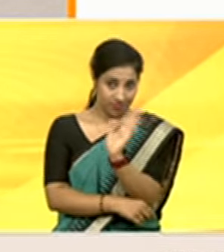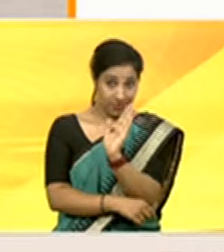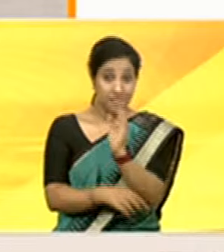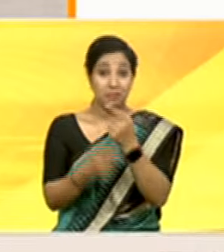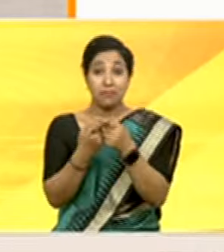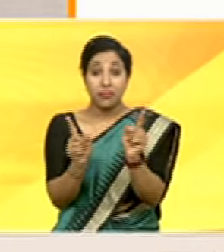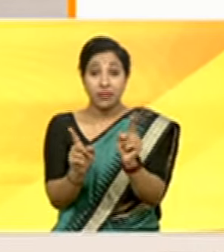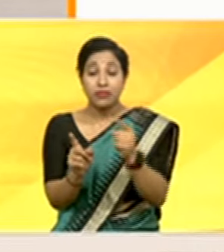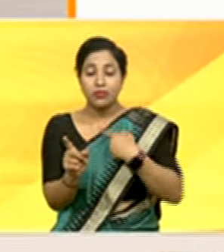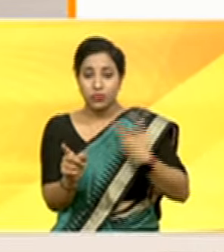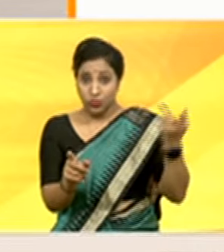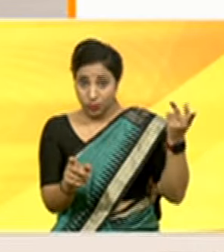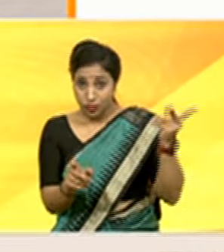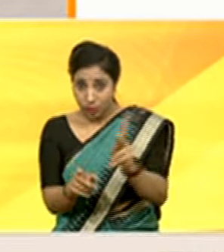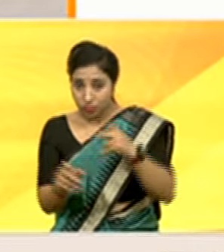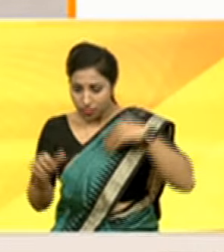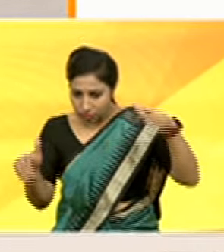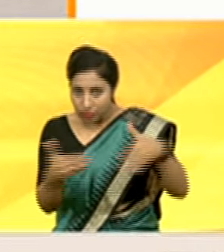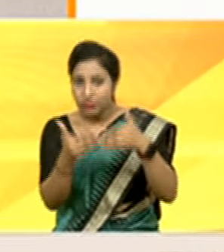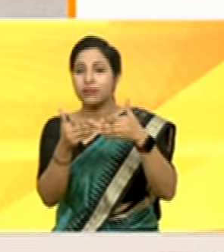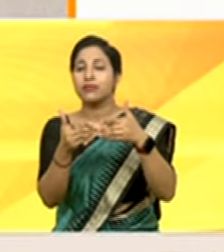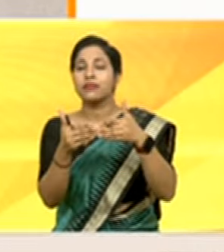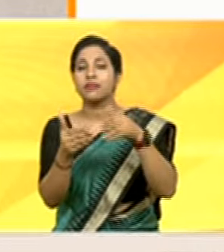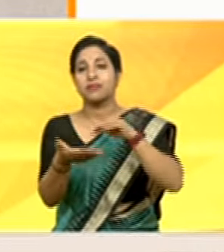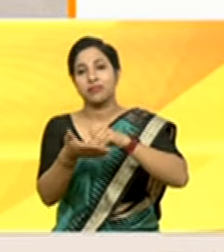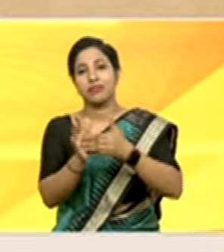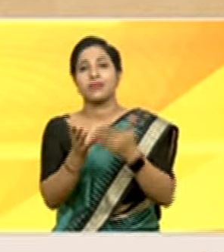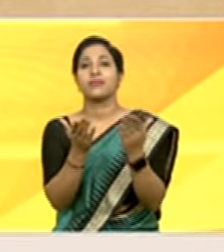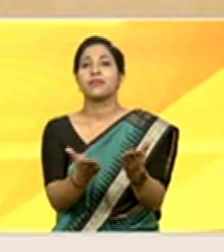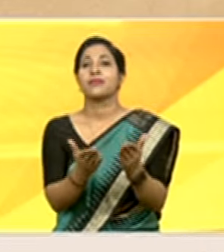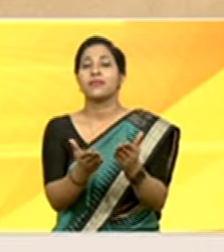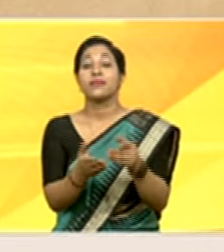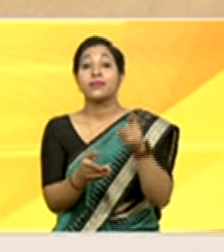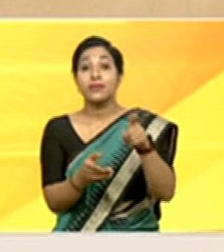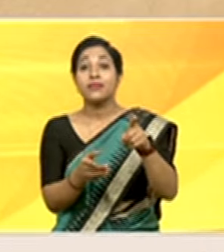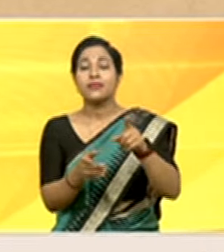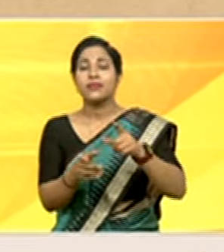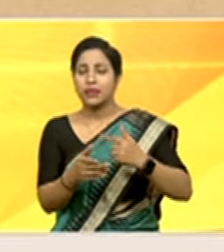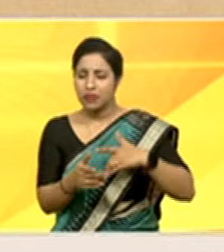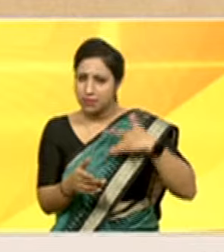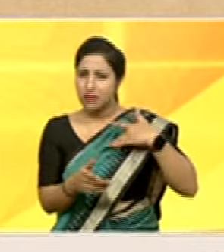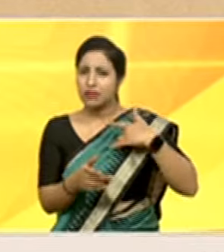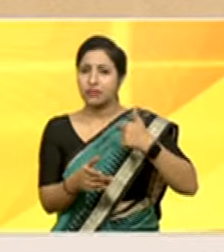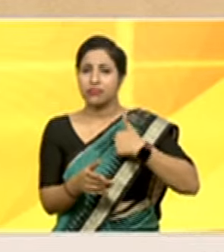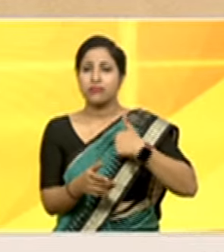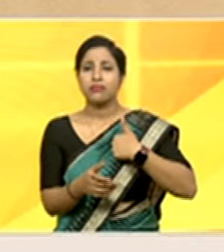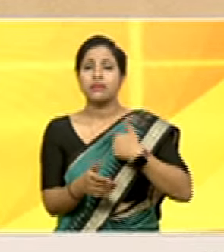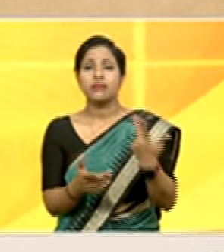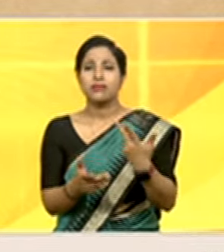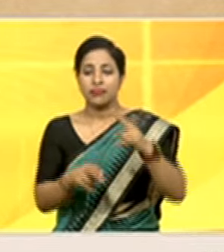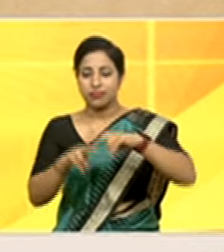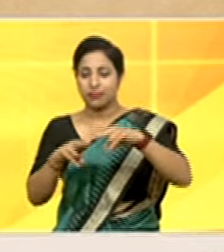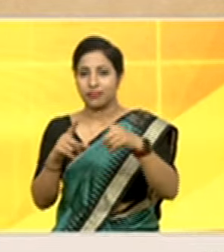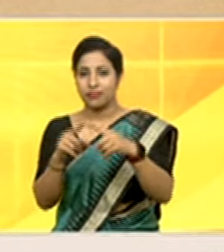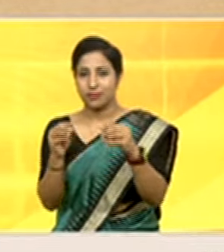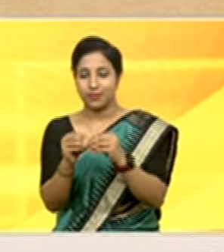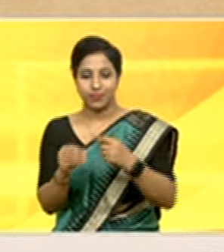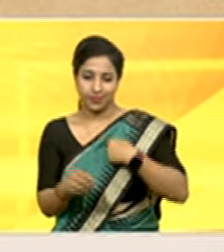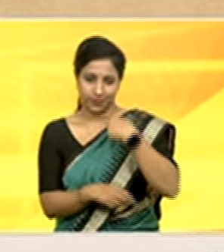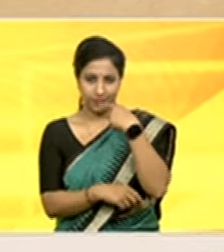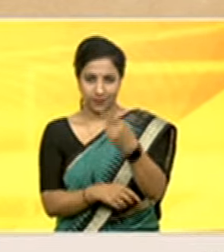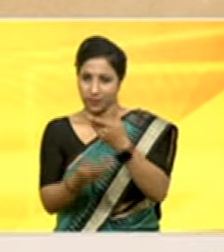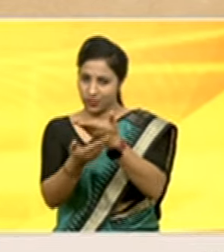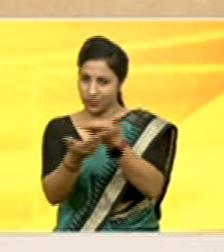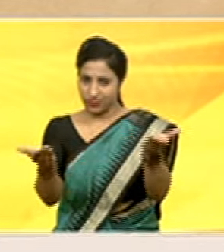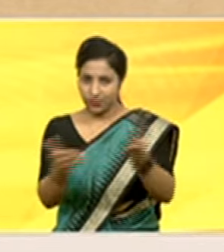फिर मिलने के लिए इसी भाव से मैंने फरवरी में आपसे कहा था